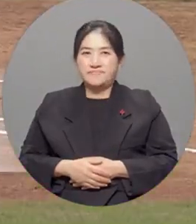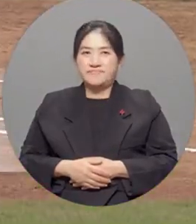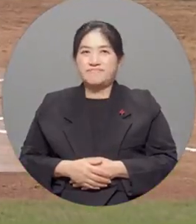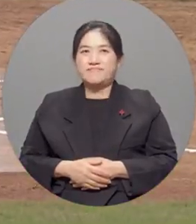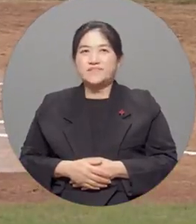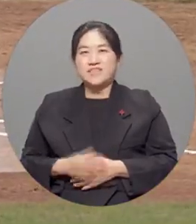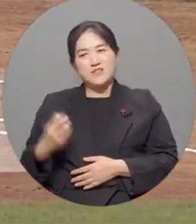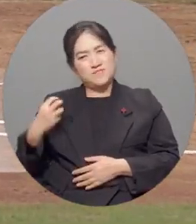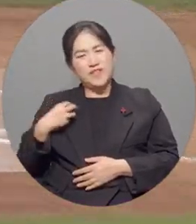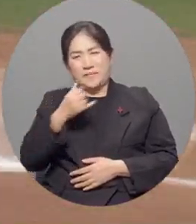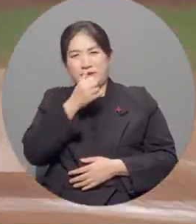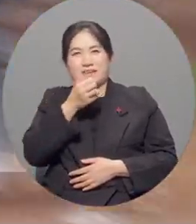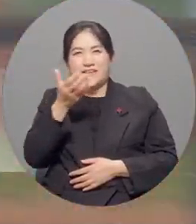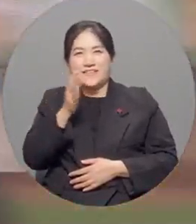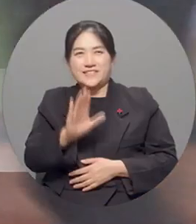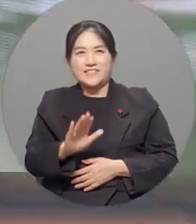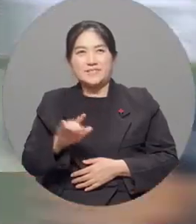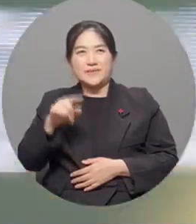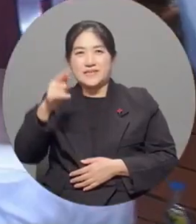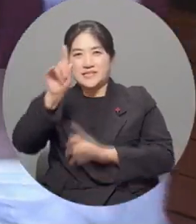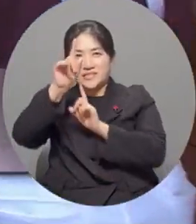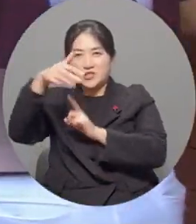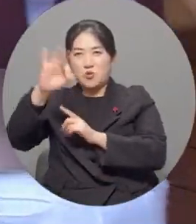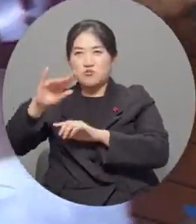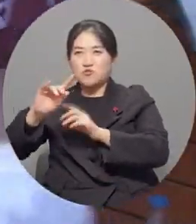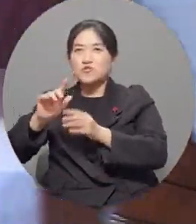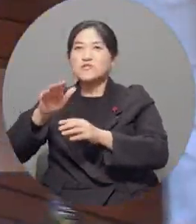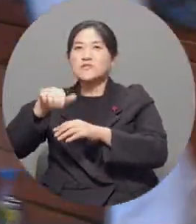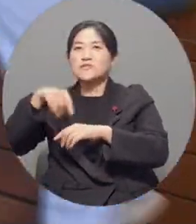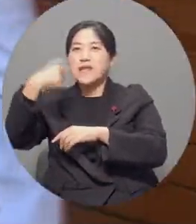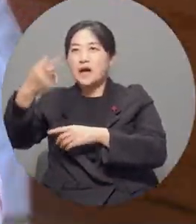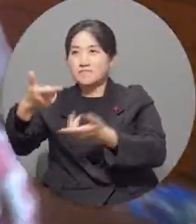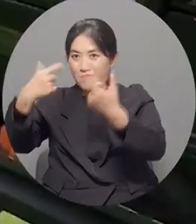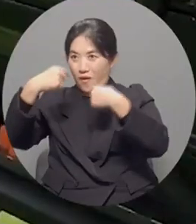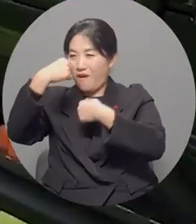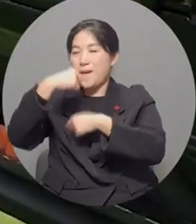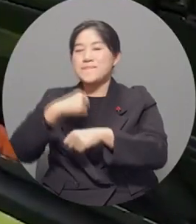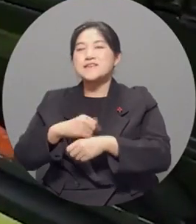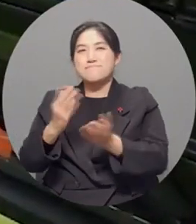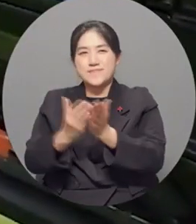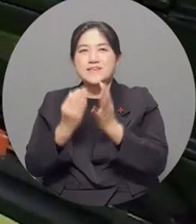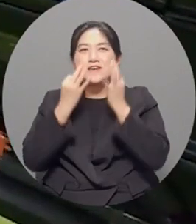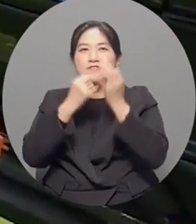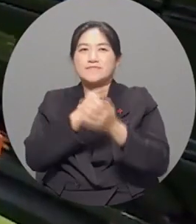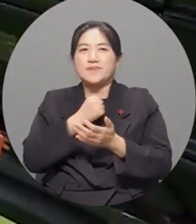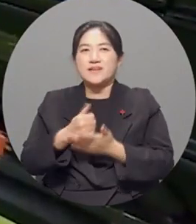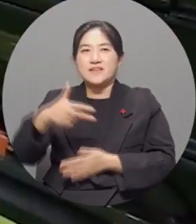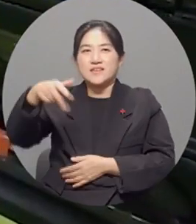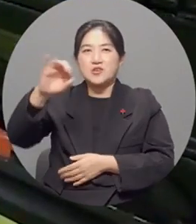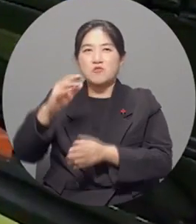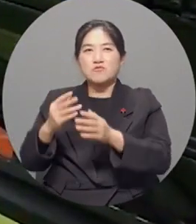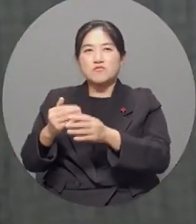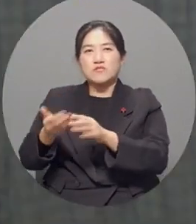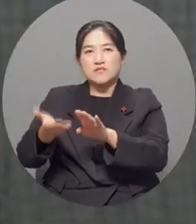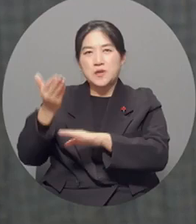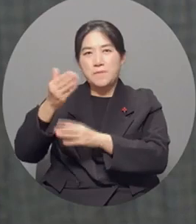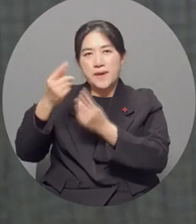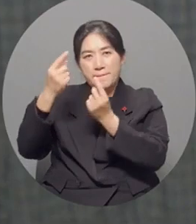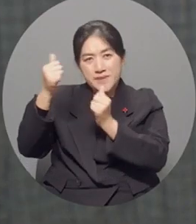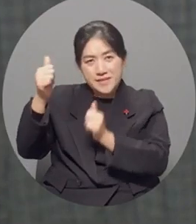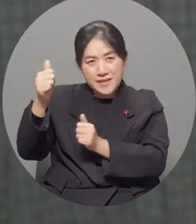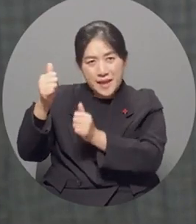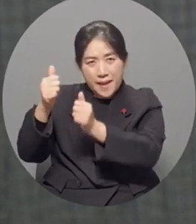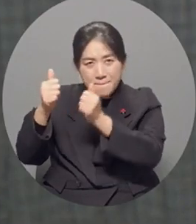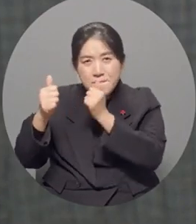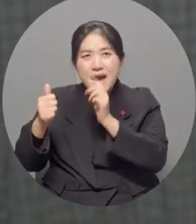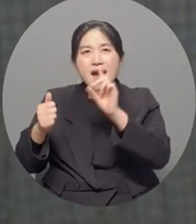아직은 부담스럽지만 포스트 이정후란 애칭에 부응하고 싶습니다. 제가 정우 형을 이렇게 비슷하고 따라갈 수 있는 건 딱 하나밖에